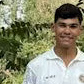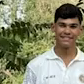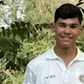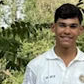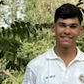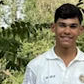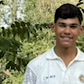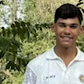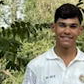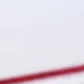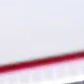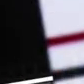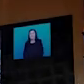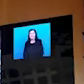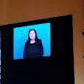Եվրոպայի առաջնությանը։